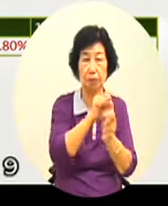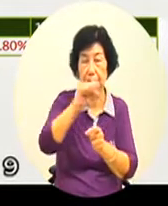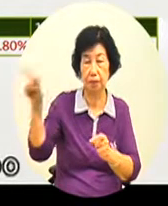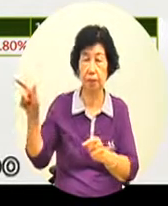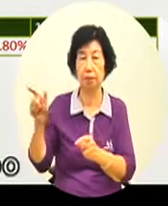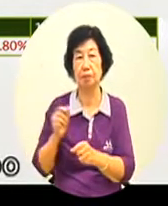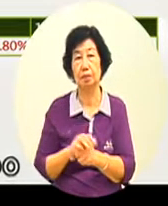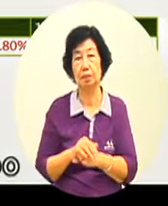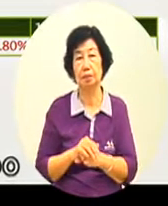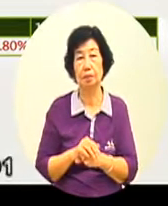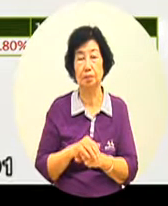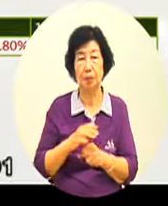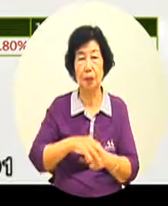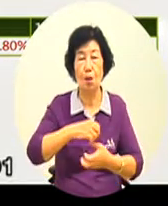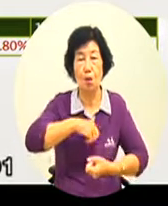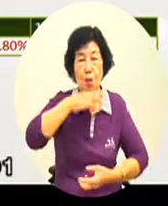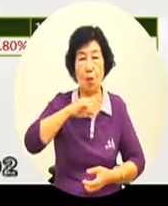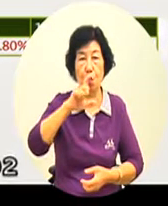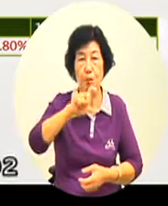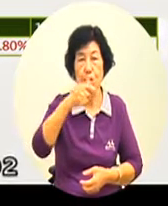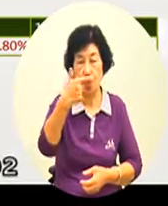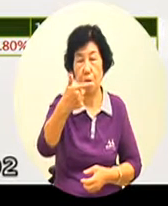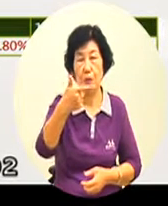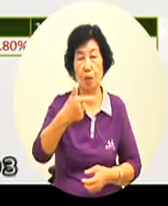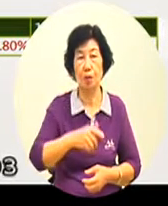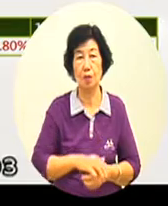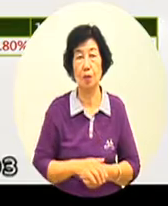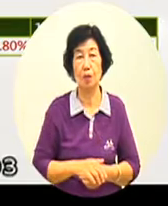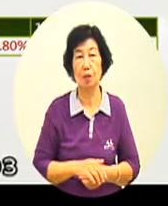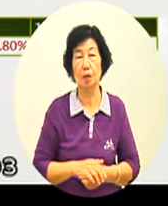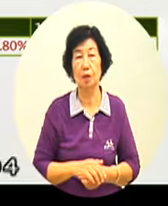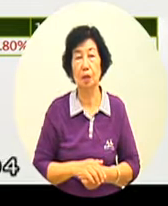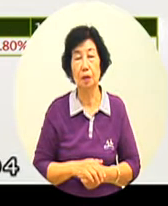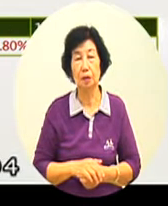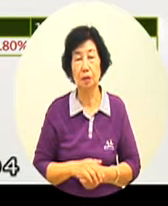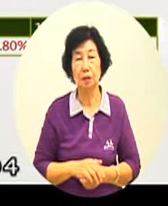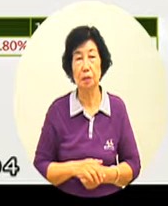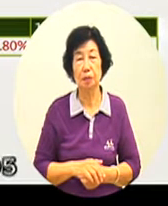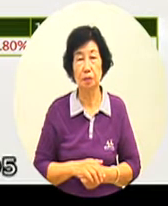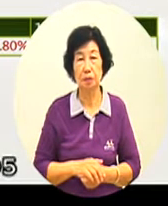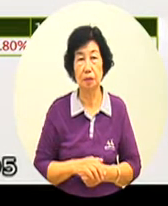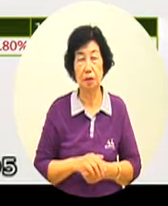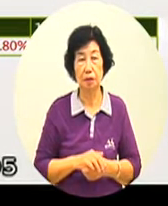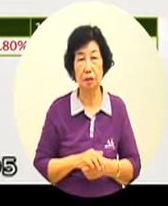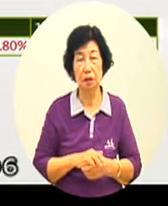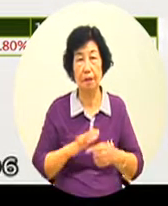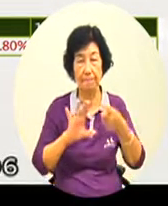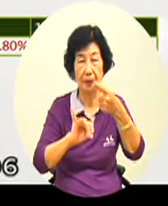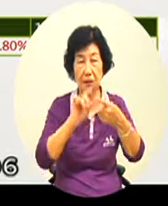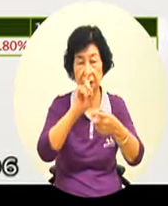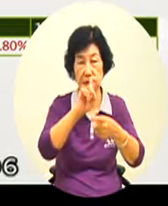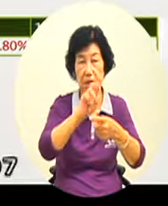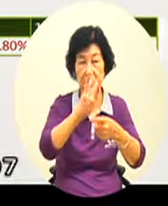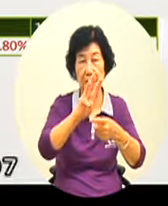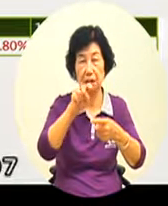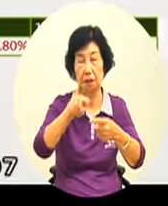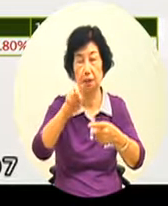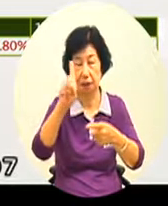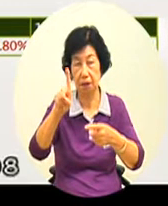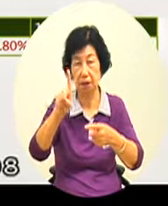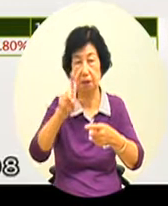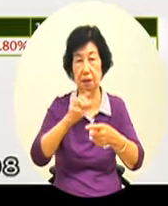对65岁以上的哈，这个占了老人人口在13.19%，但是在台北市